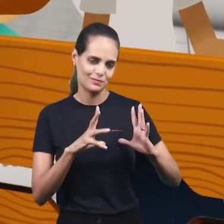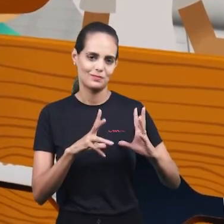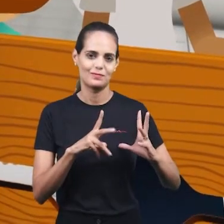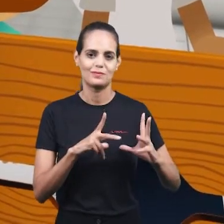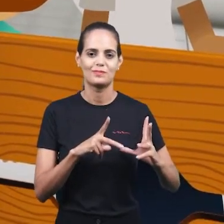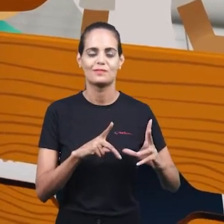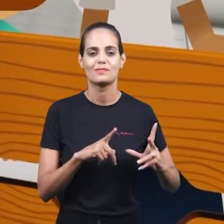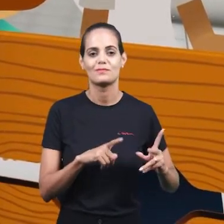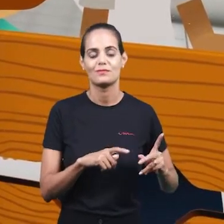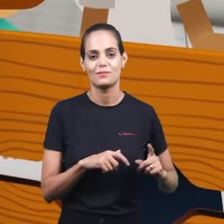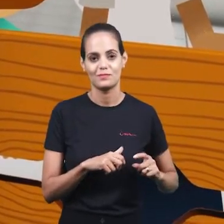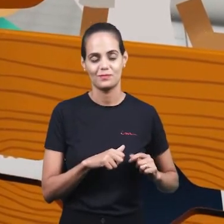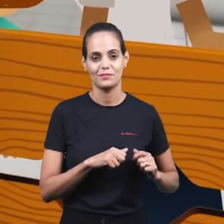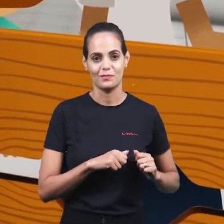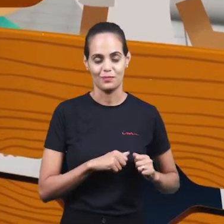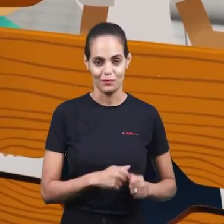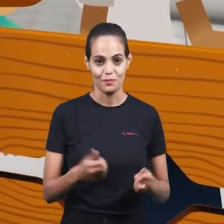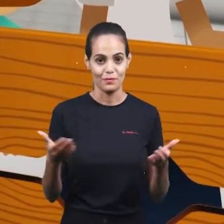меня.